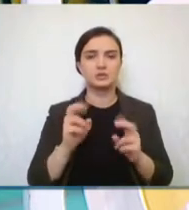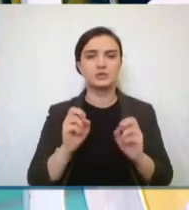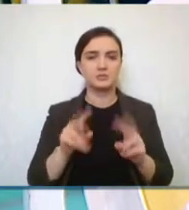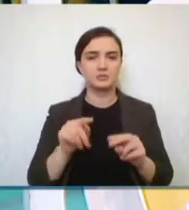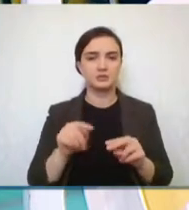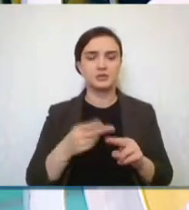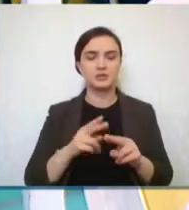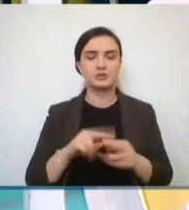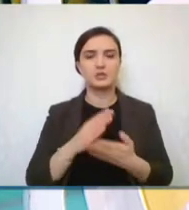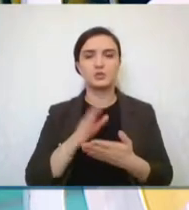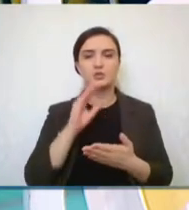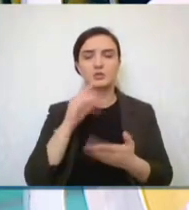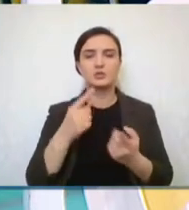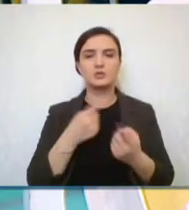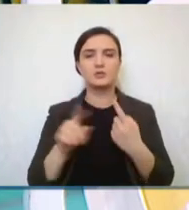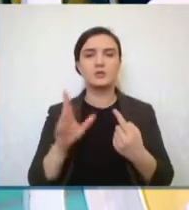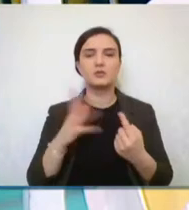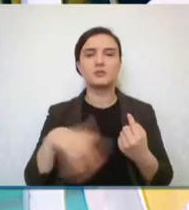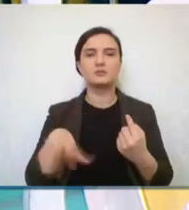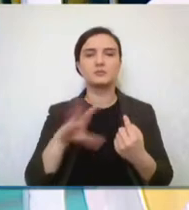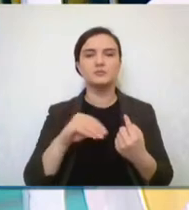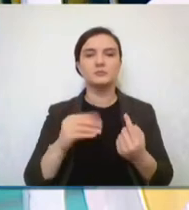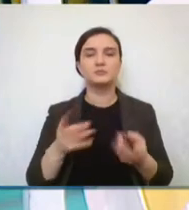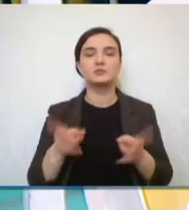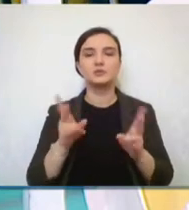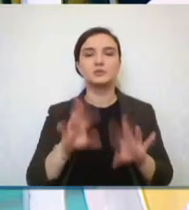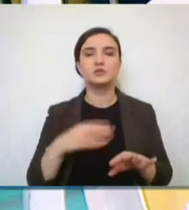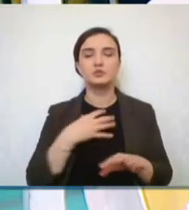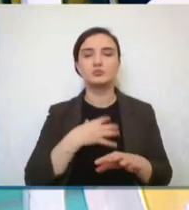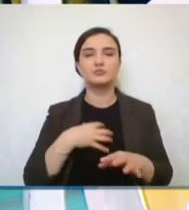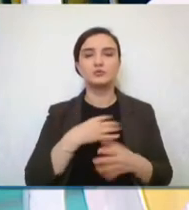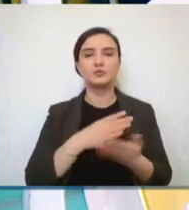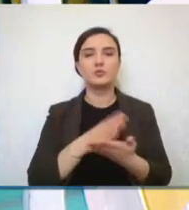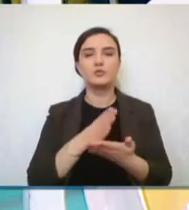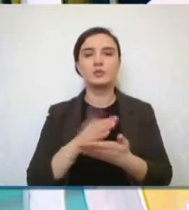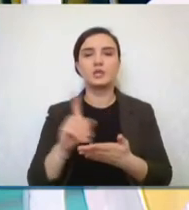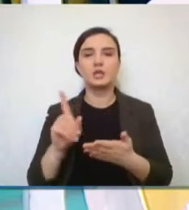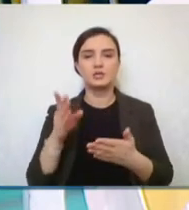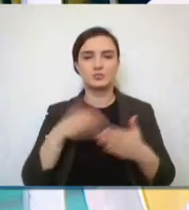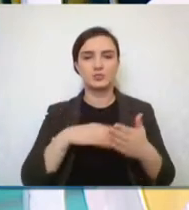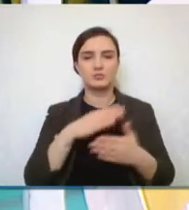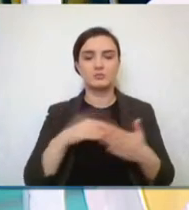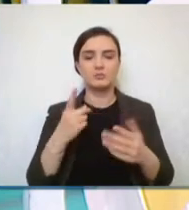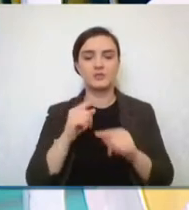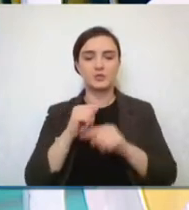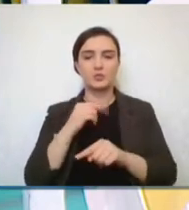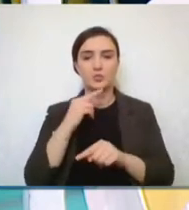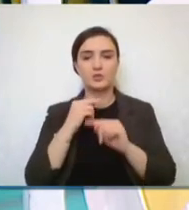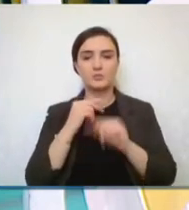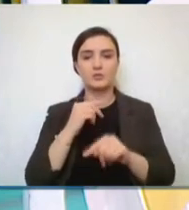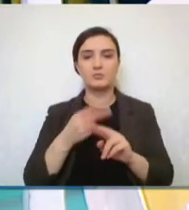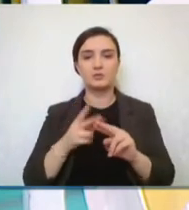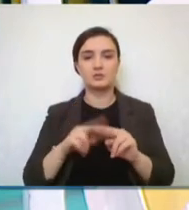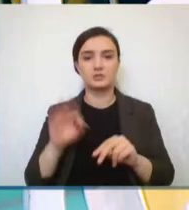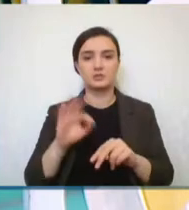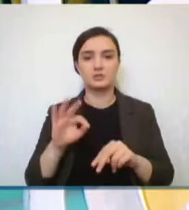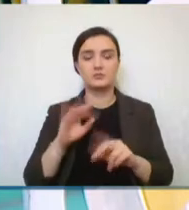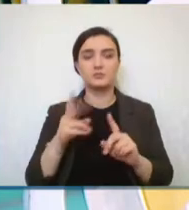სხვა ყველა დანარჩენი პრიორიტეტი უკანიწევს და პირველი აქცენტი კეთდება ამაზე. სავარაუდოდ და მეორეც ერთი ის